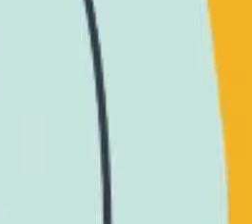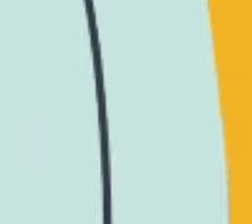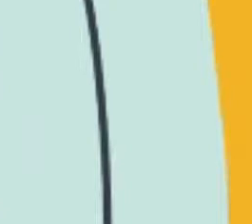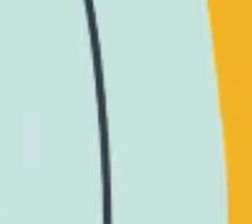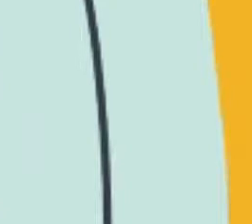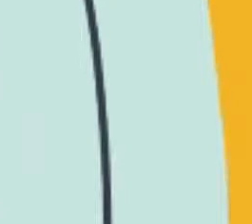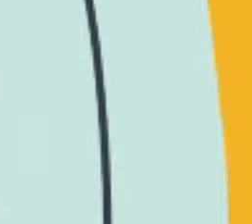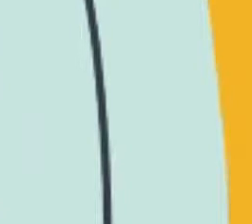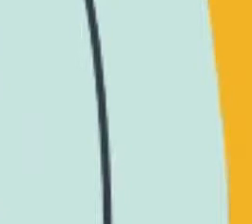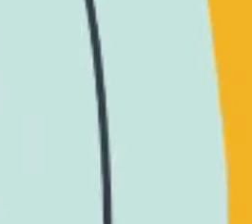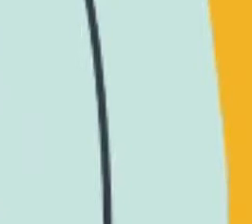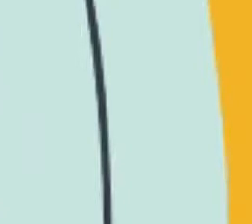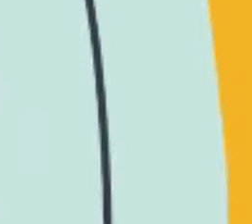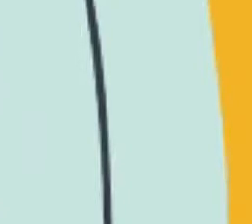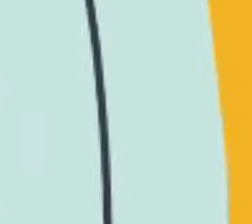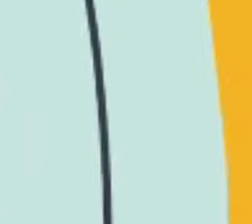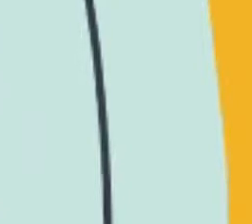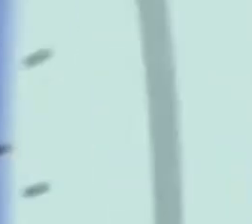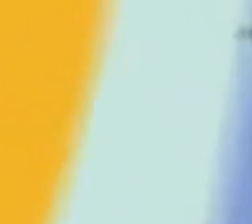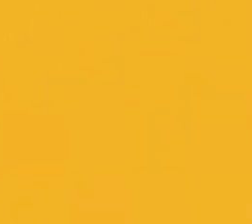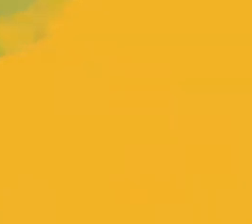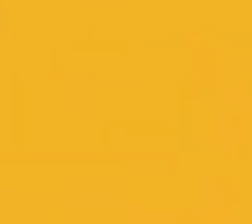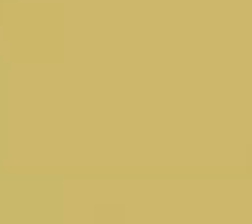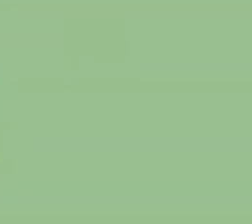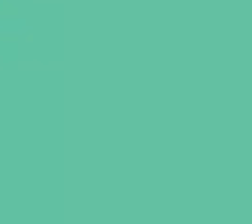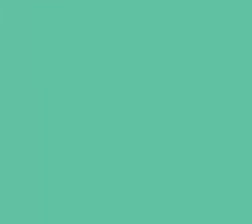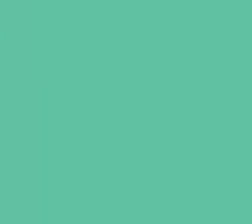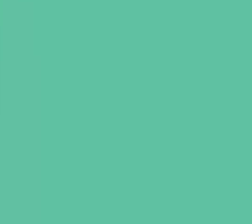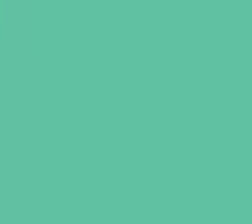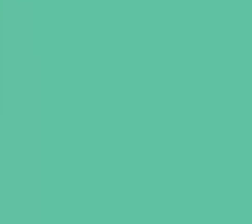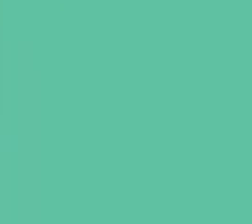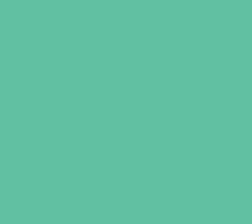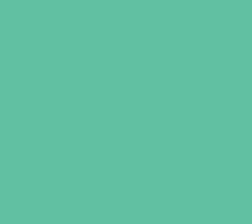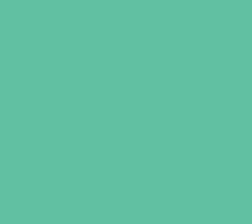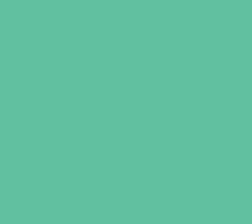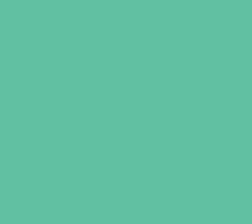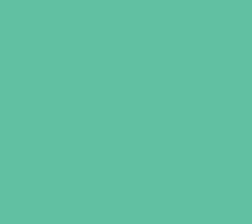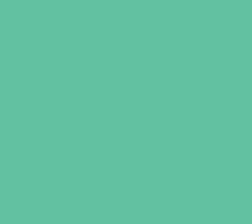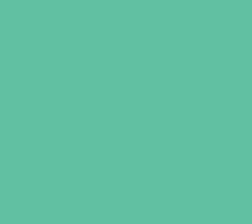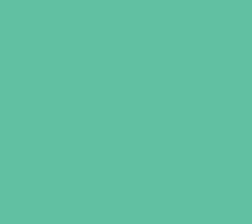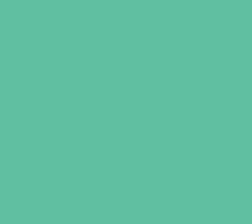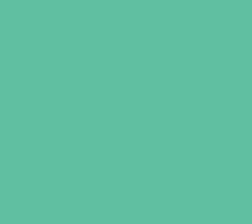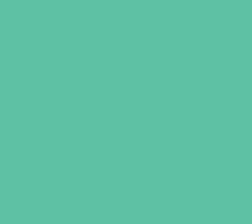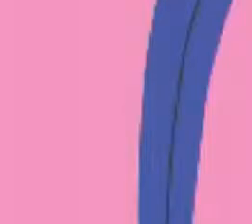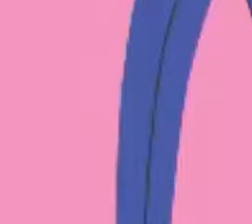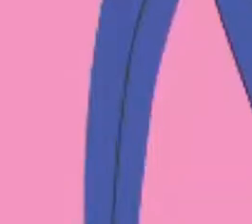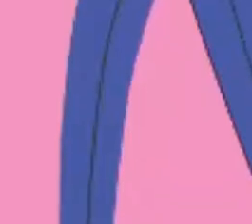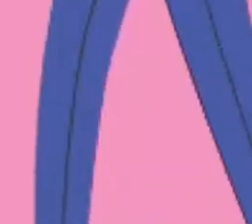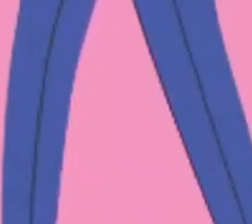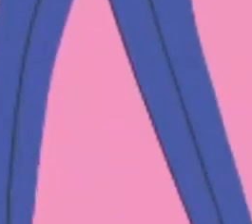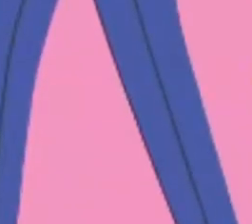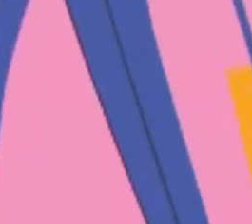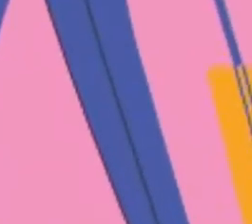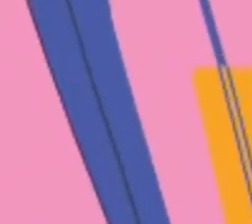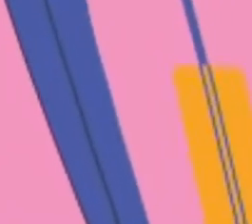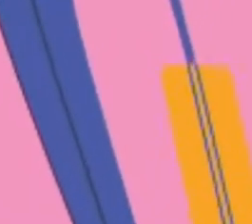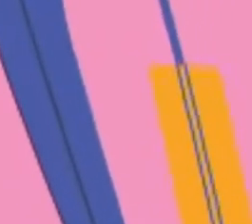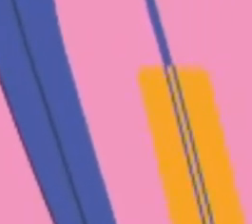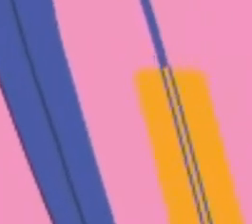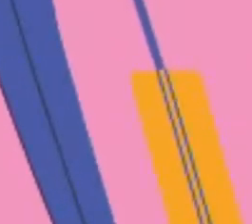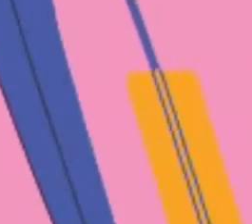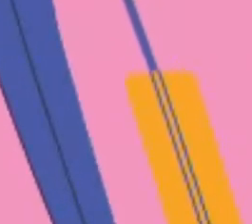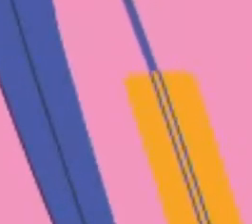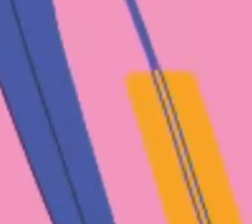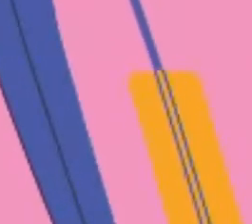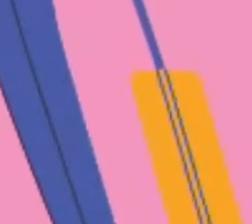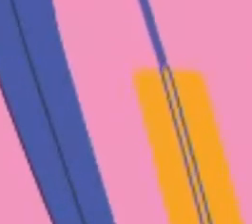Virusi vya korona vinazidi kuenea haraka kote ulimwenguni, na kwa sasa hakuna dawa au chanjo ya kuzuia. Husambaa wakati